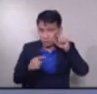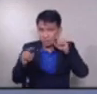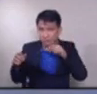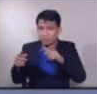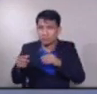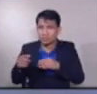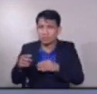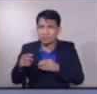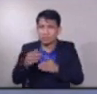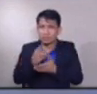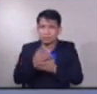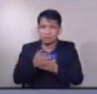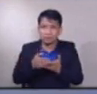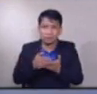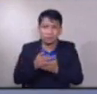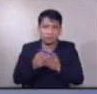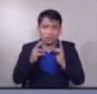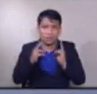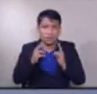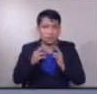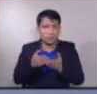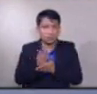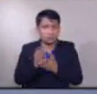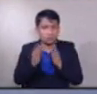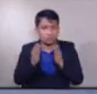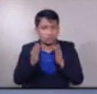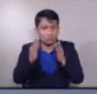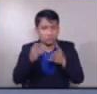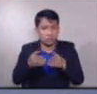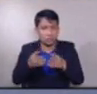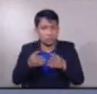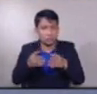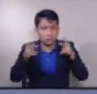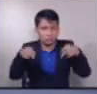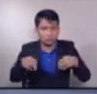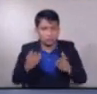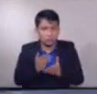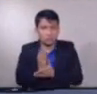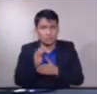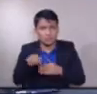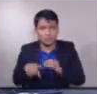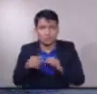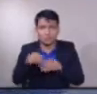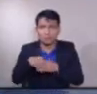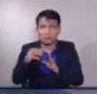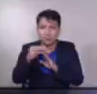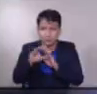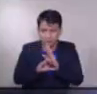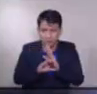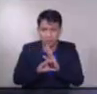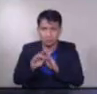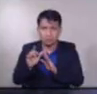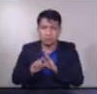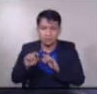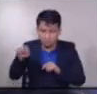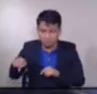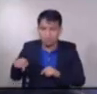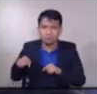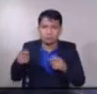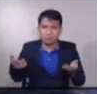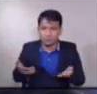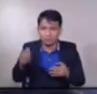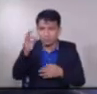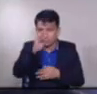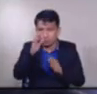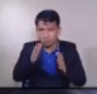law ng ating Magna Carta ng United Nations. Ibig sabihin, as the you citizen of the Philippines, hindi